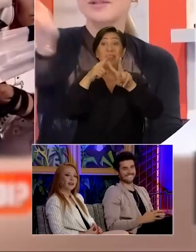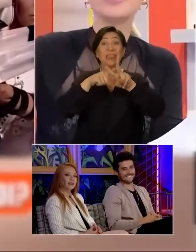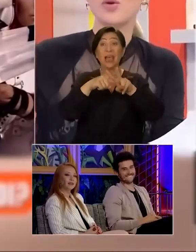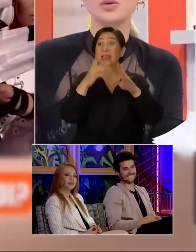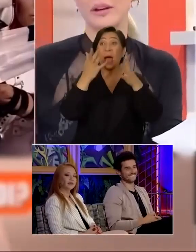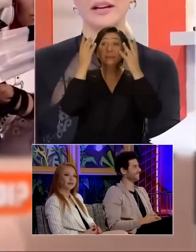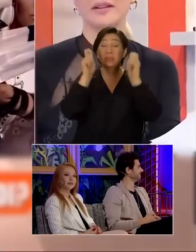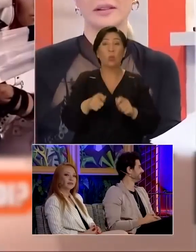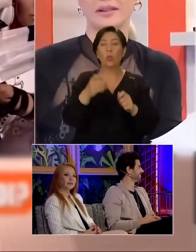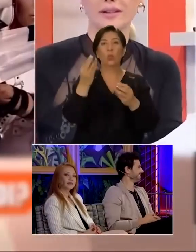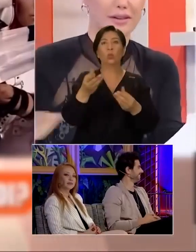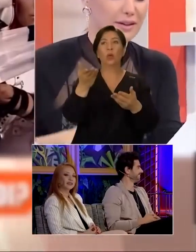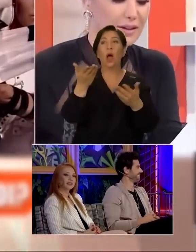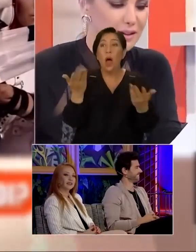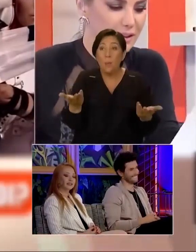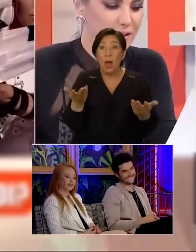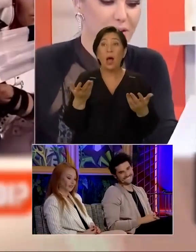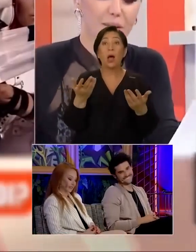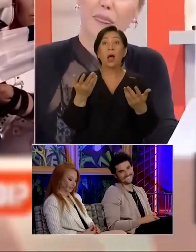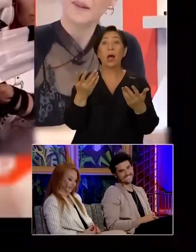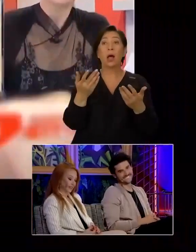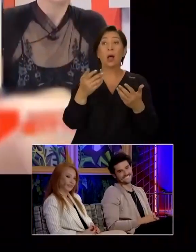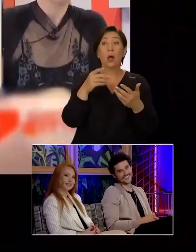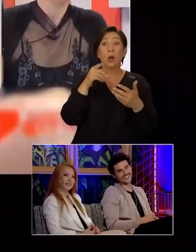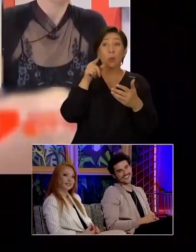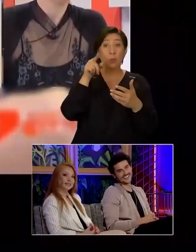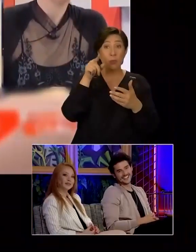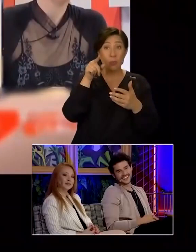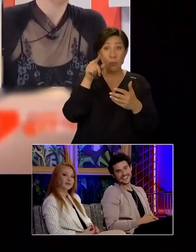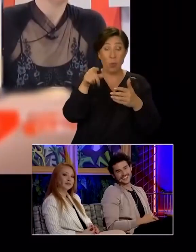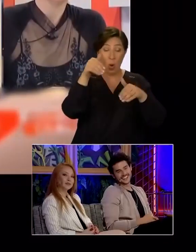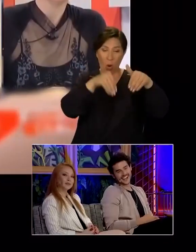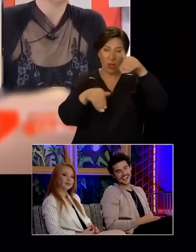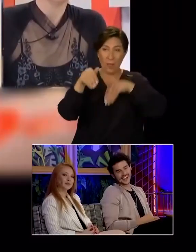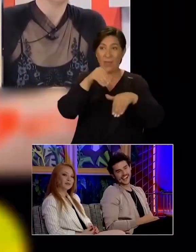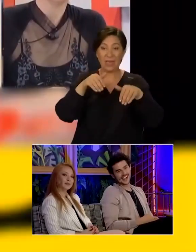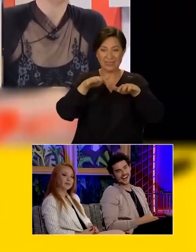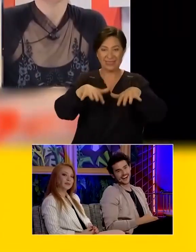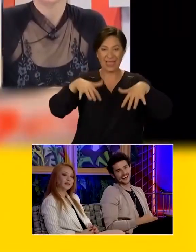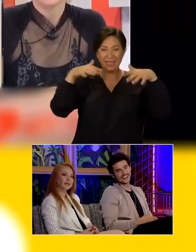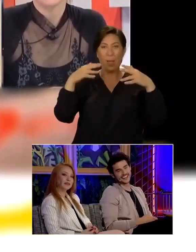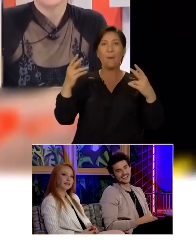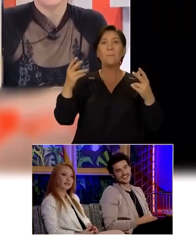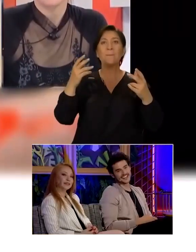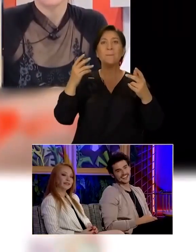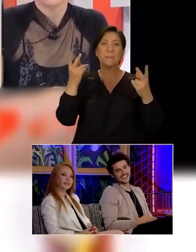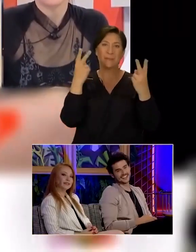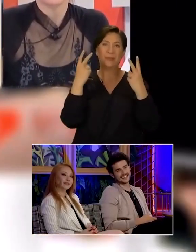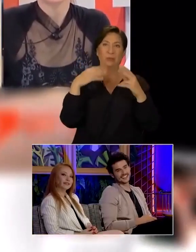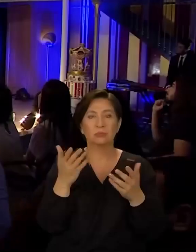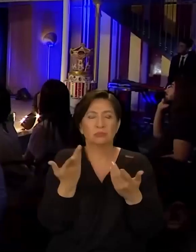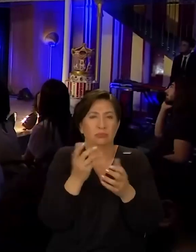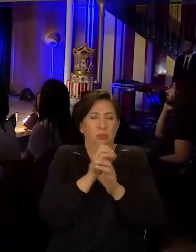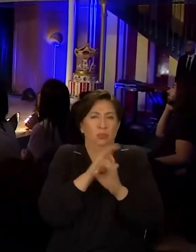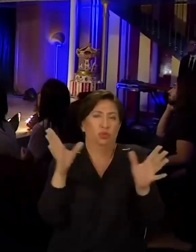Madonna'sın ya. Ne yapsam olur yani. Yani evet kesinlikle öyle. Ama işte bu şey oylamalar sahne performanslarından sonra